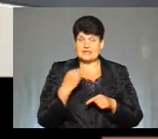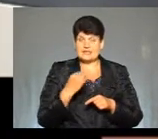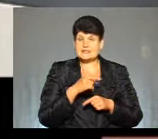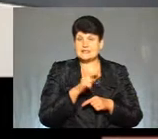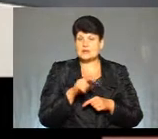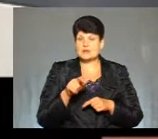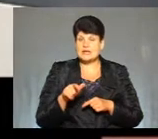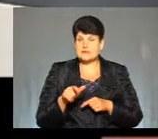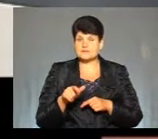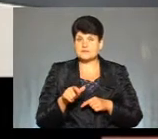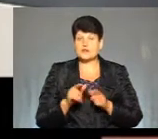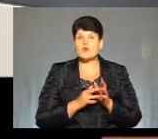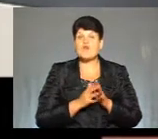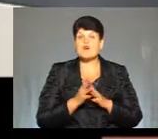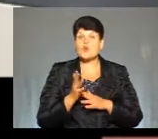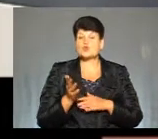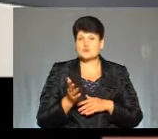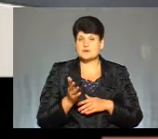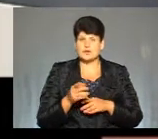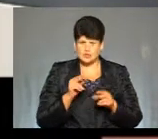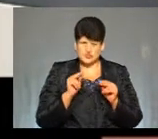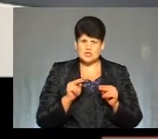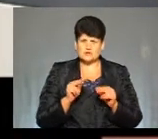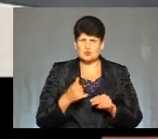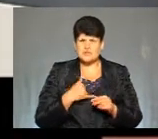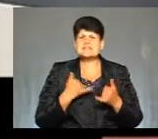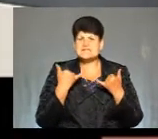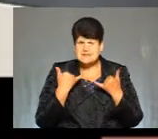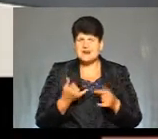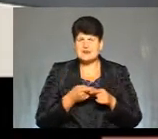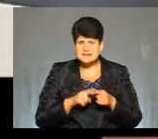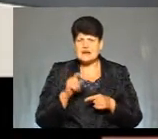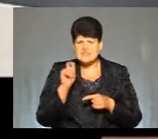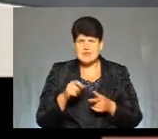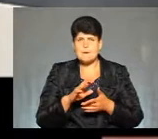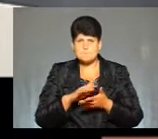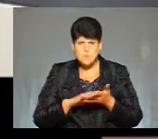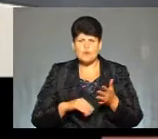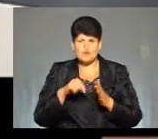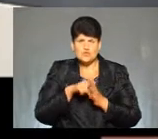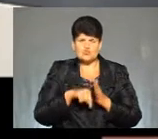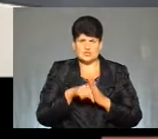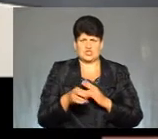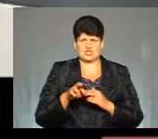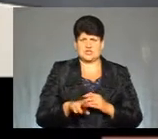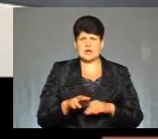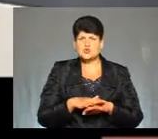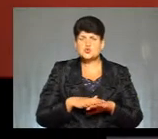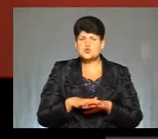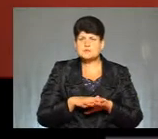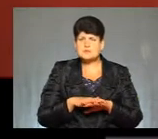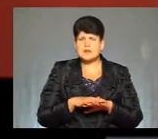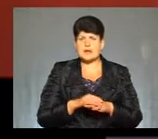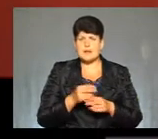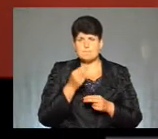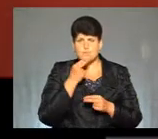людей, які вирощують. Якщо чесно, у нас і зараз ця війна продовжується, ця внутрішня. Тобто суспільний